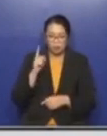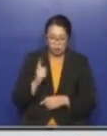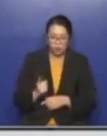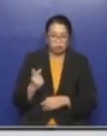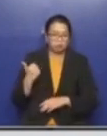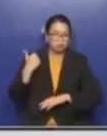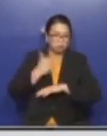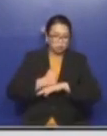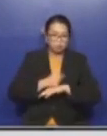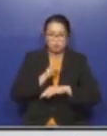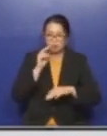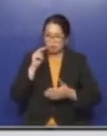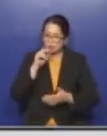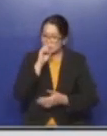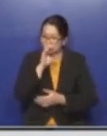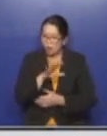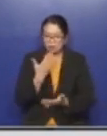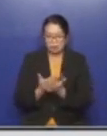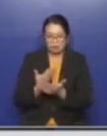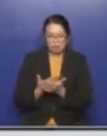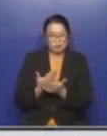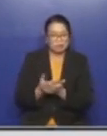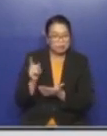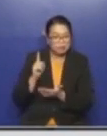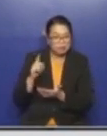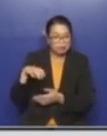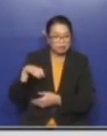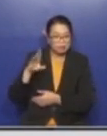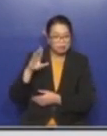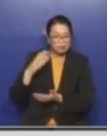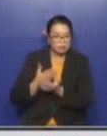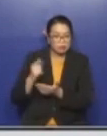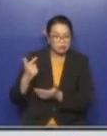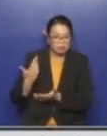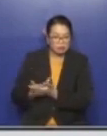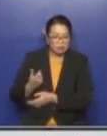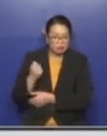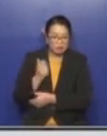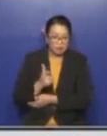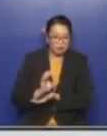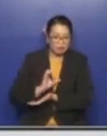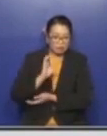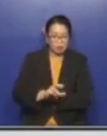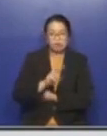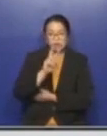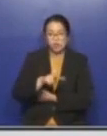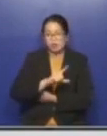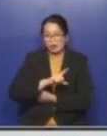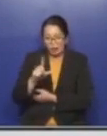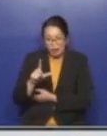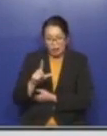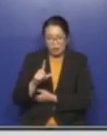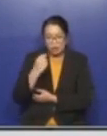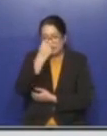าเงินที่บริษัทที่เอามาบริหารไทยพีบีเอสนี่ 2,000 ล้าน